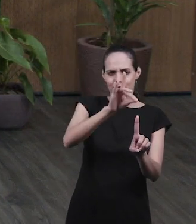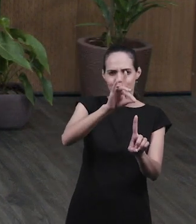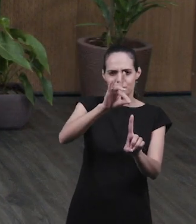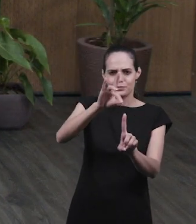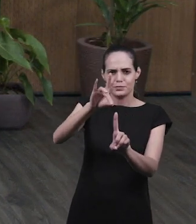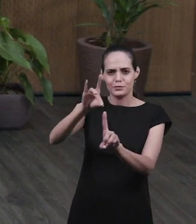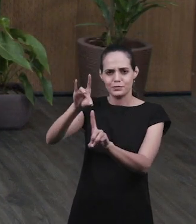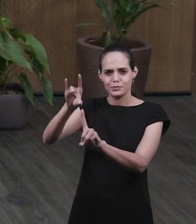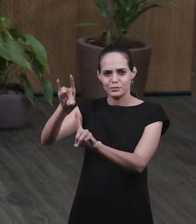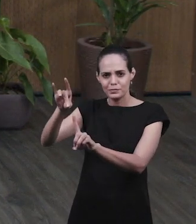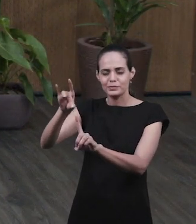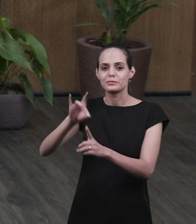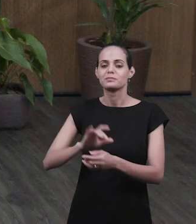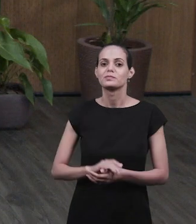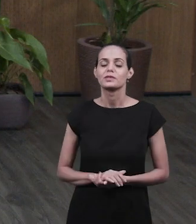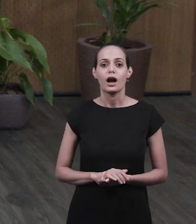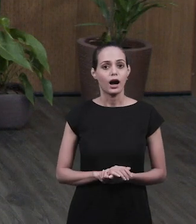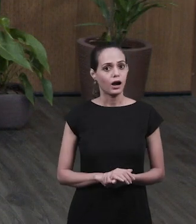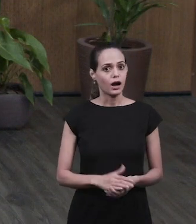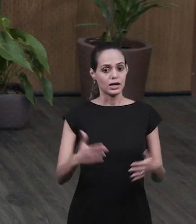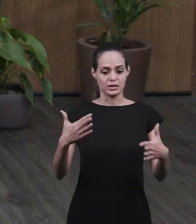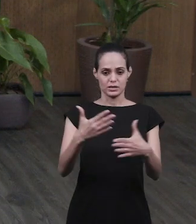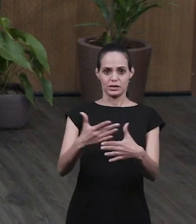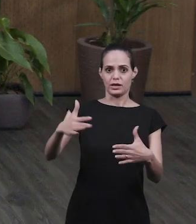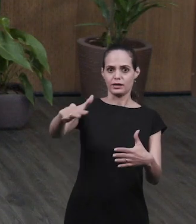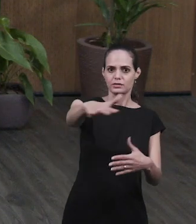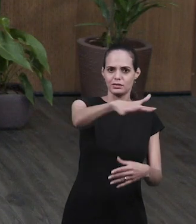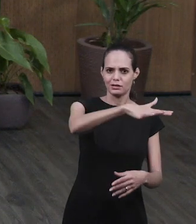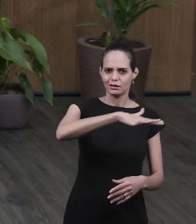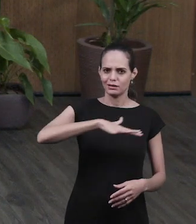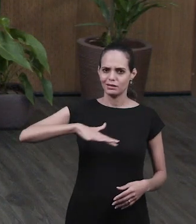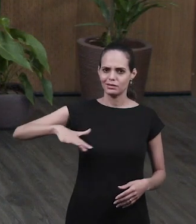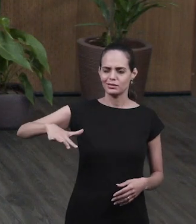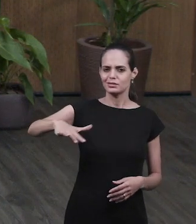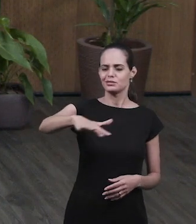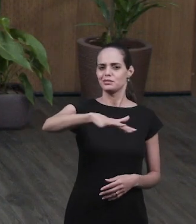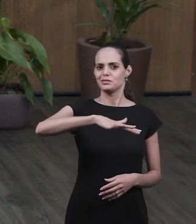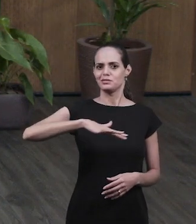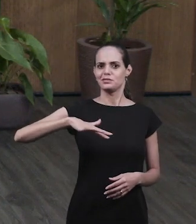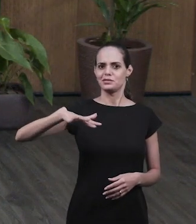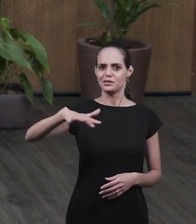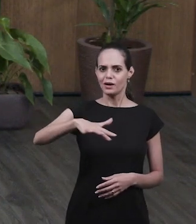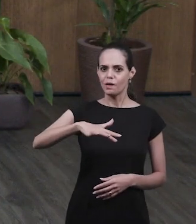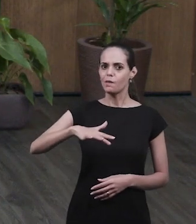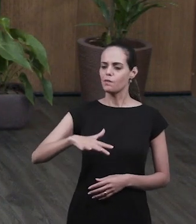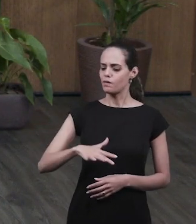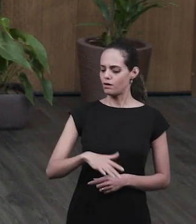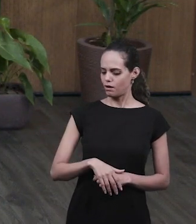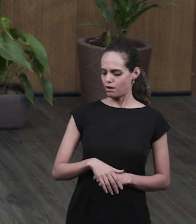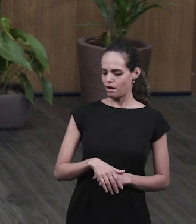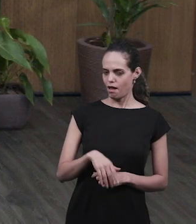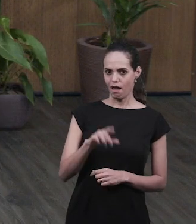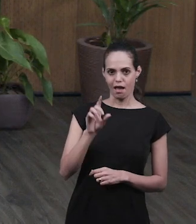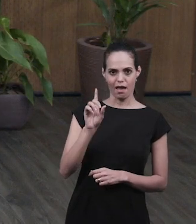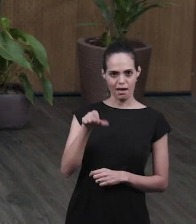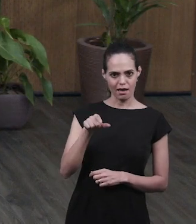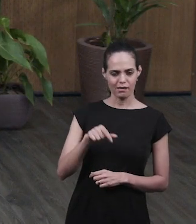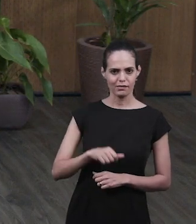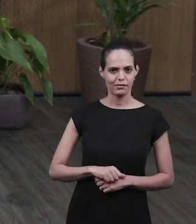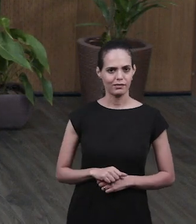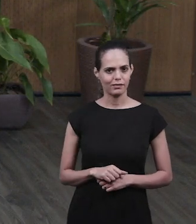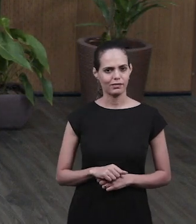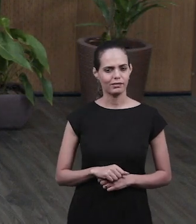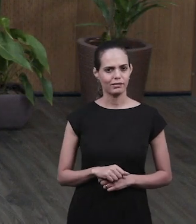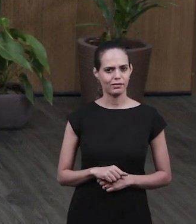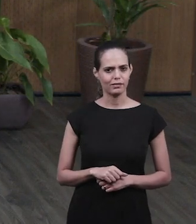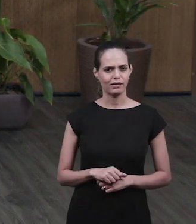reçue, cela a été entendu dans la ville, dans la région où ils étaient. Et une